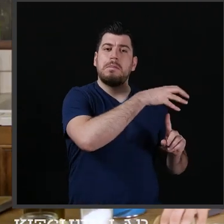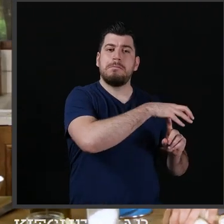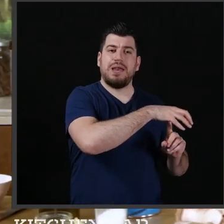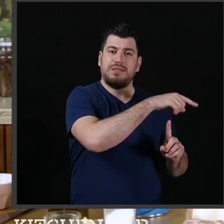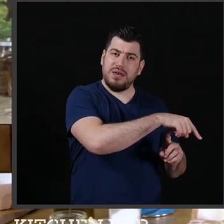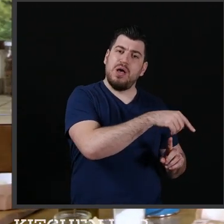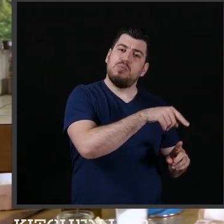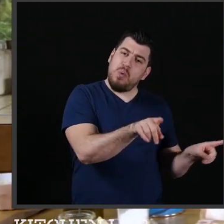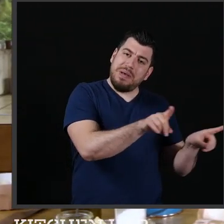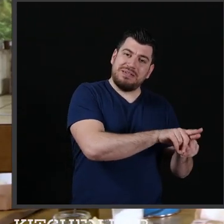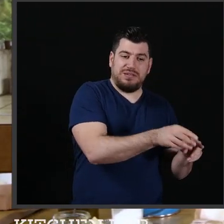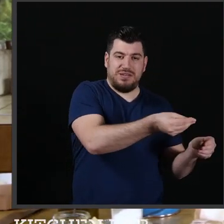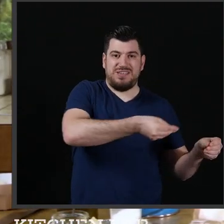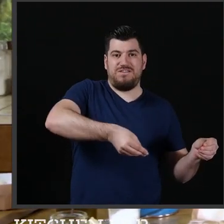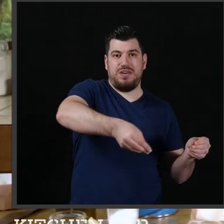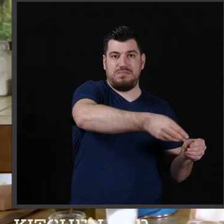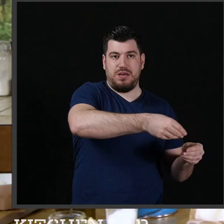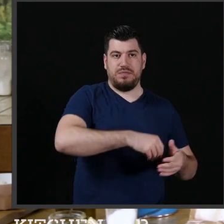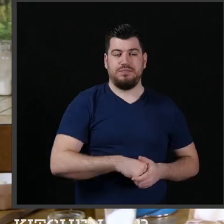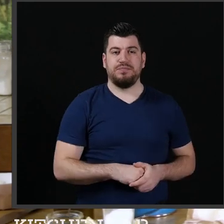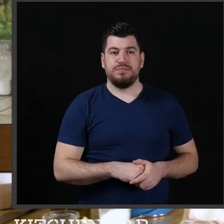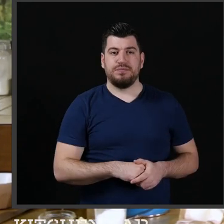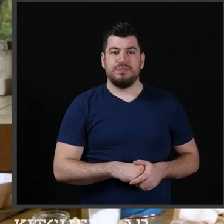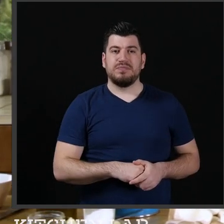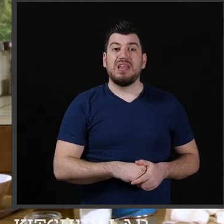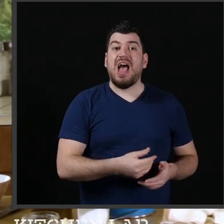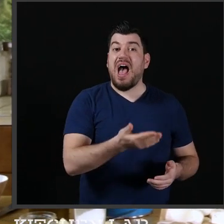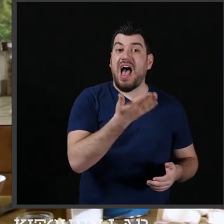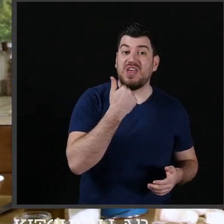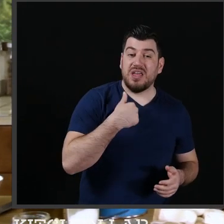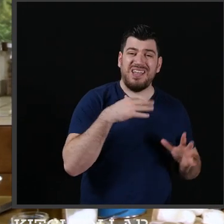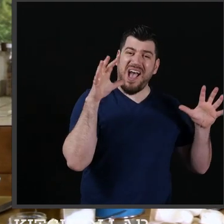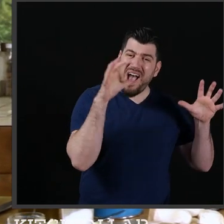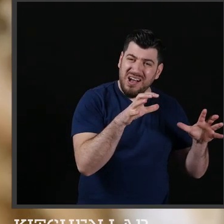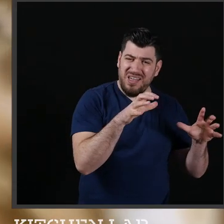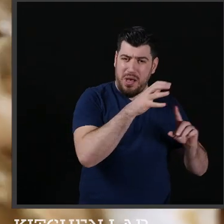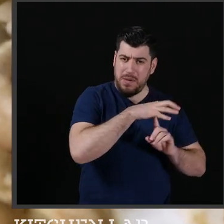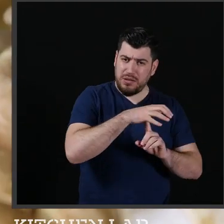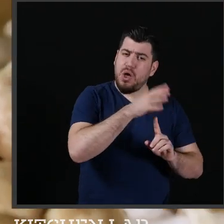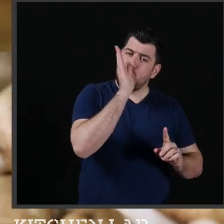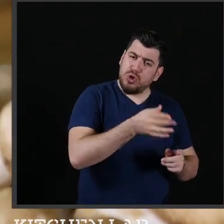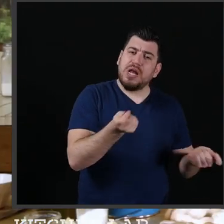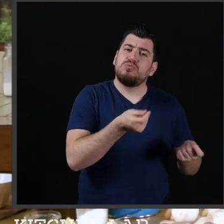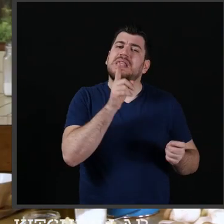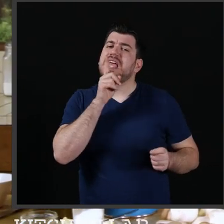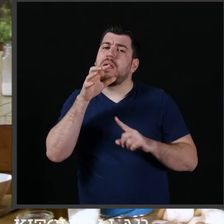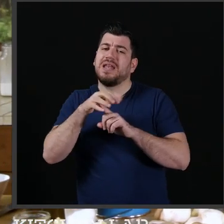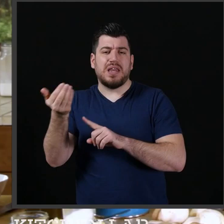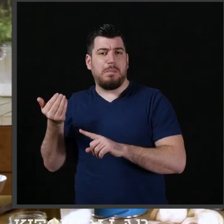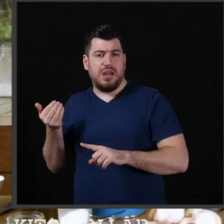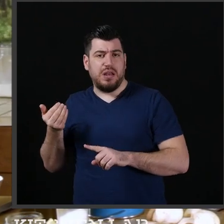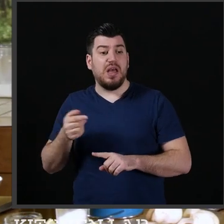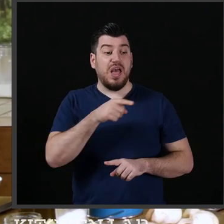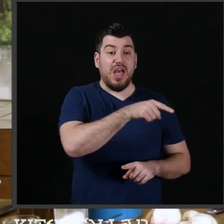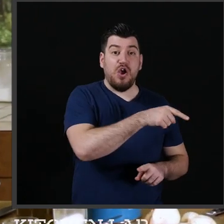σερβίρουμε. Έτσι για λίγο ντεκόρ από πάνω. Σε περίπτωση που δεν βρείτε άγρια μανιτάρια, μπορείτε να χρησιμοποιήσετε τα ίδια μανιτάρια που βάλαμε πριν. Αλλά εγώ έχω βρει εδώ πέρα